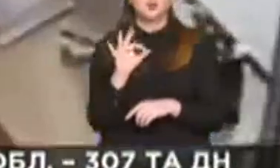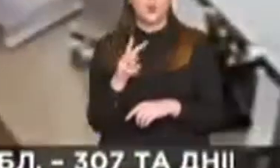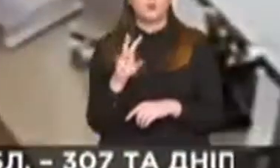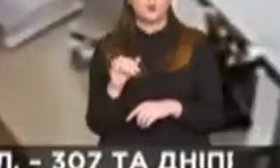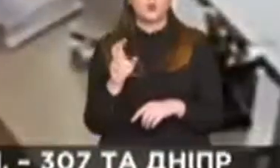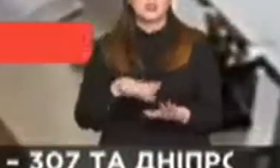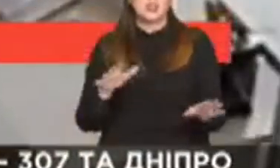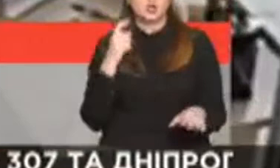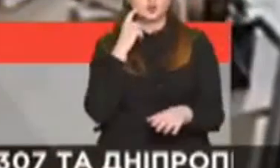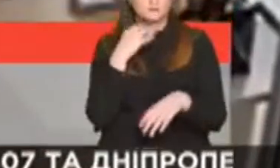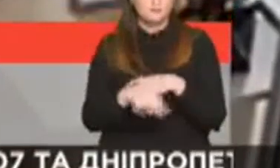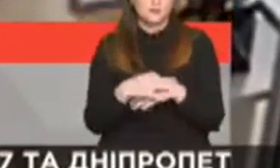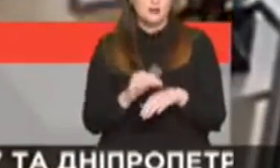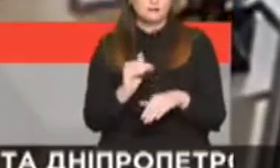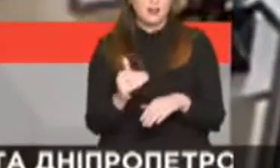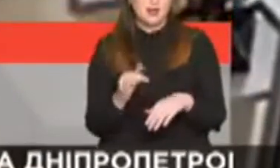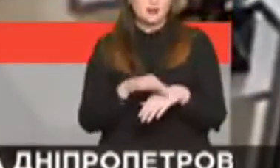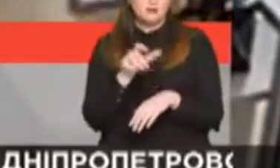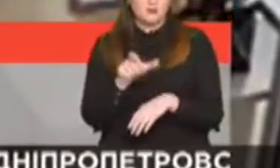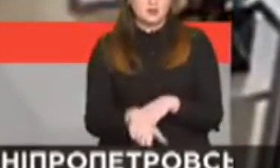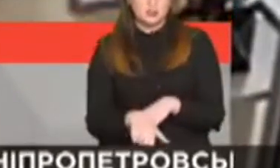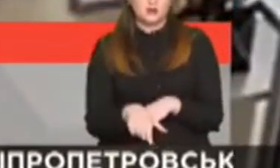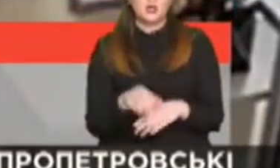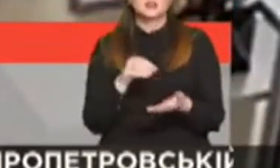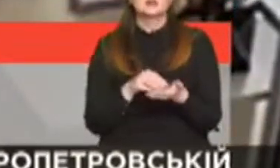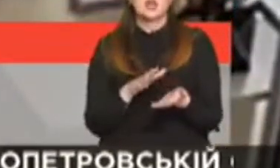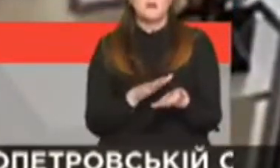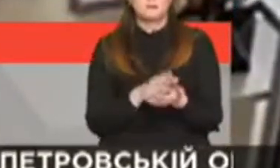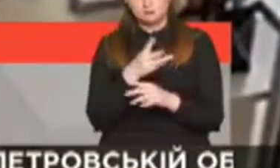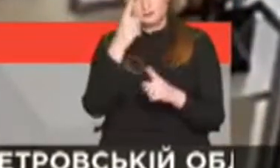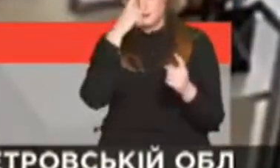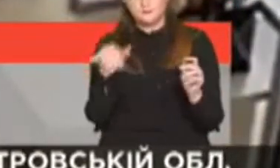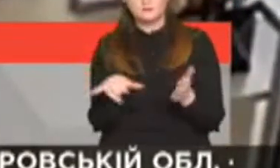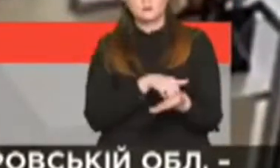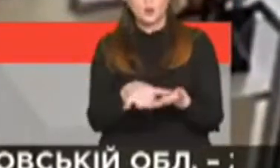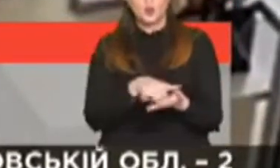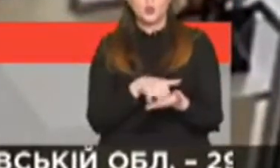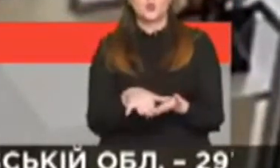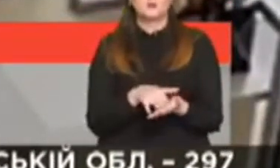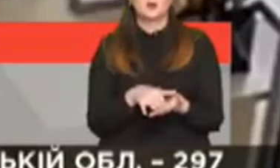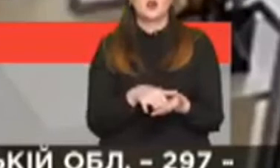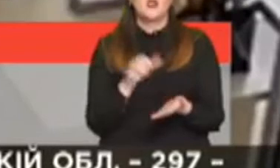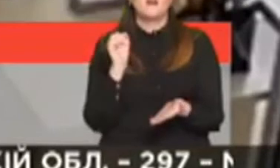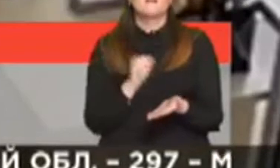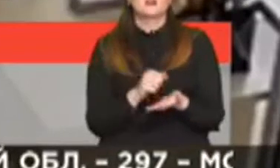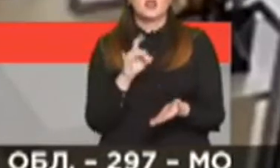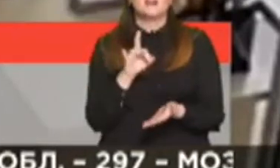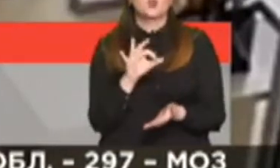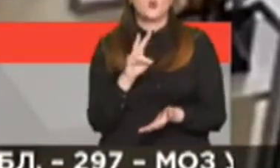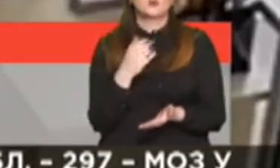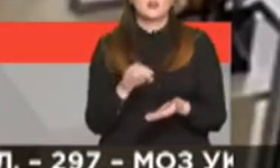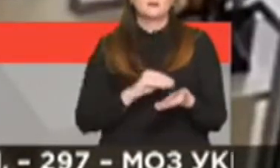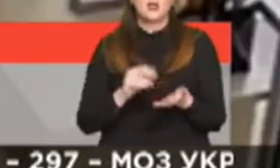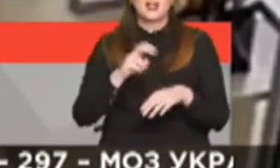лікар-стоматолог знущається над маленькими пацієнтами. Запис опублікувала в Ютубі Вікторія Мамутюк. Водночас видання «Рівне онлайн»